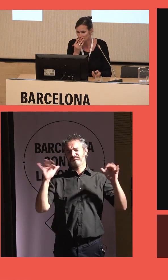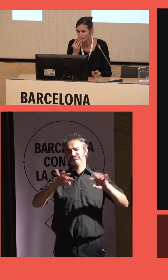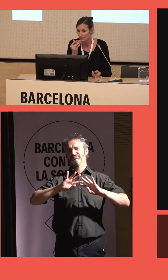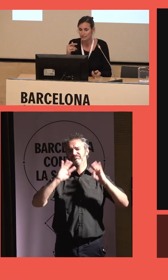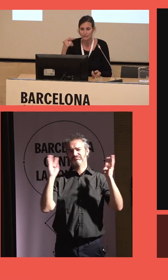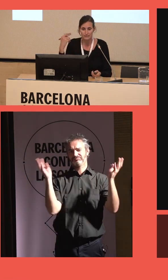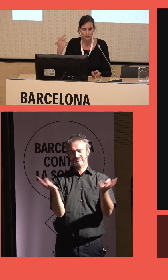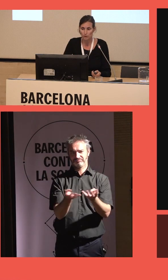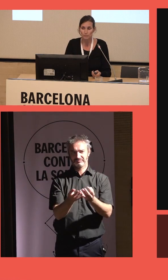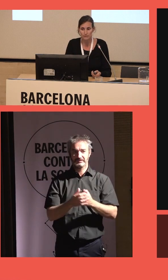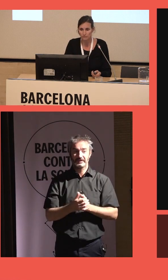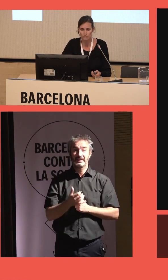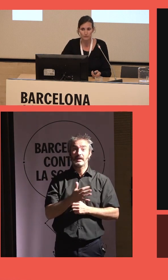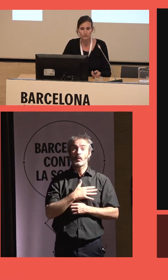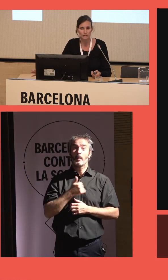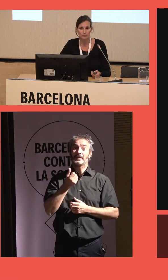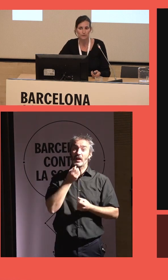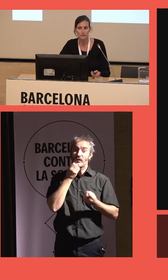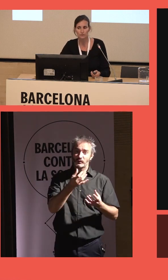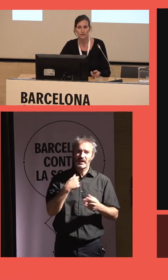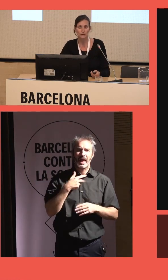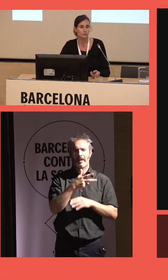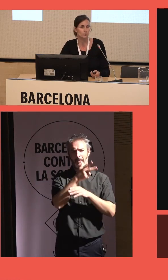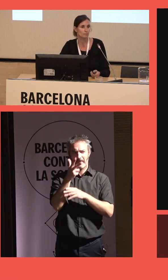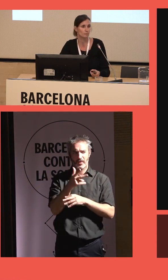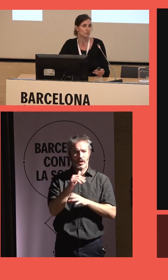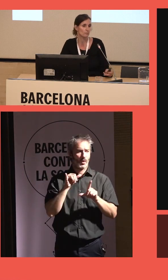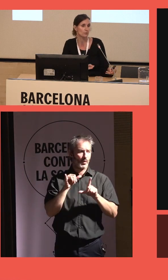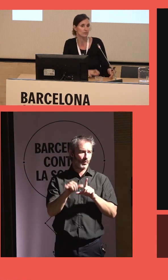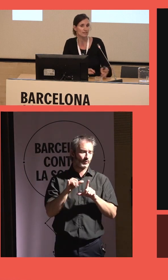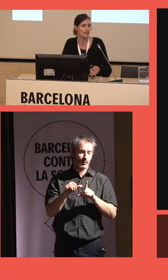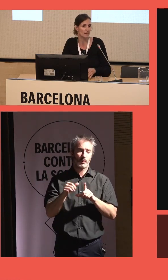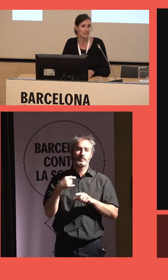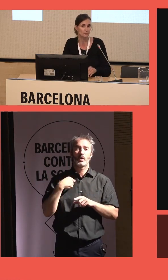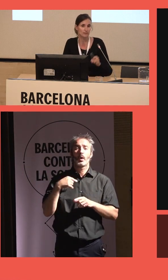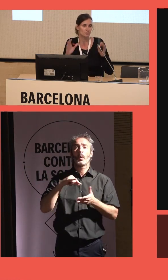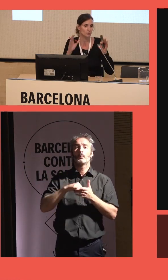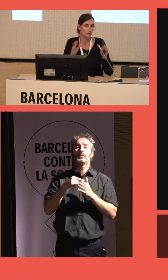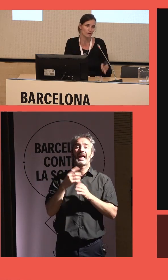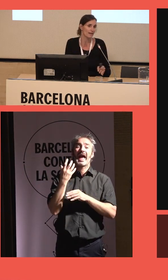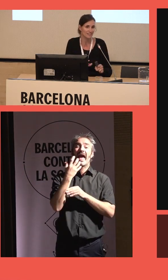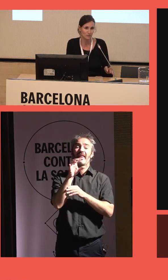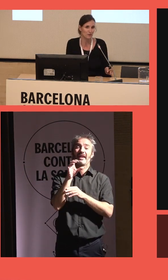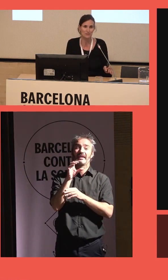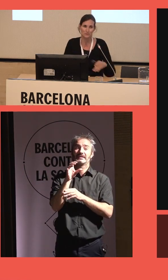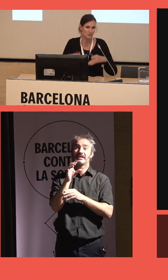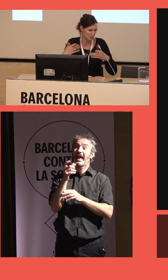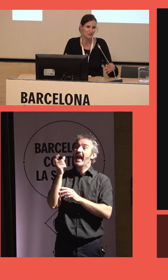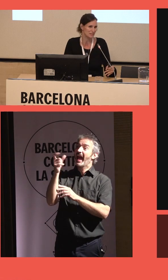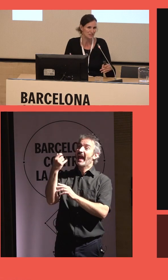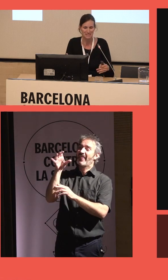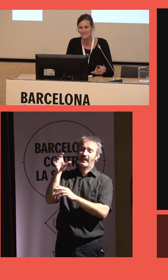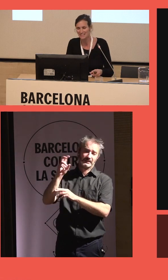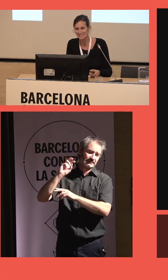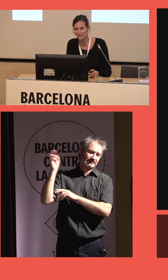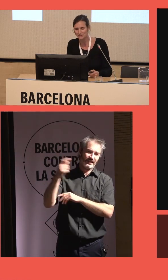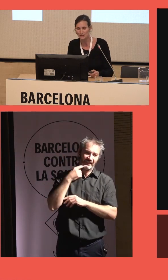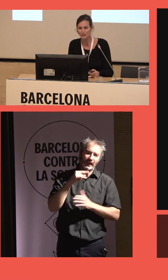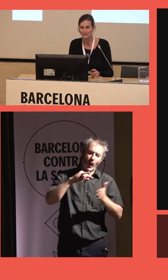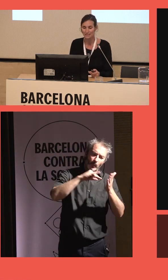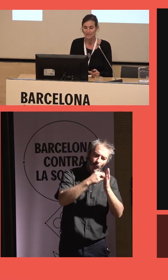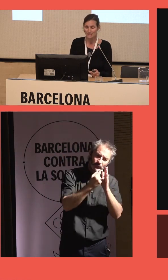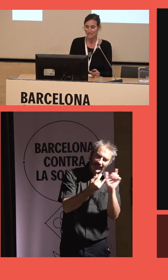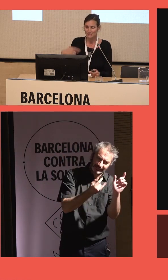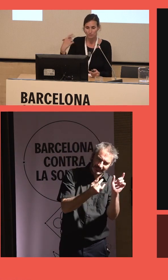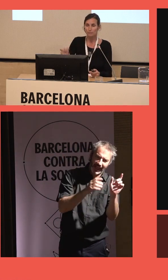usuàries si voleu més informació tenim vídeos a youtube pugeu projecte radars perquè si pugeu radars només us sortiran moltes coses de